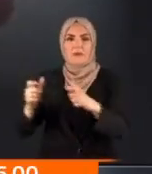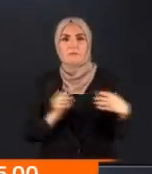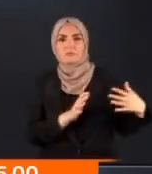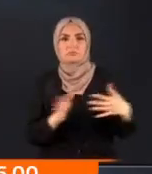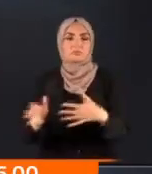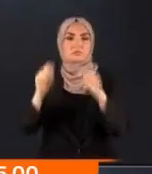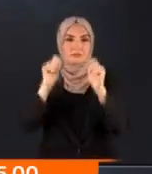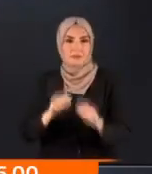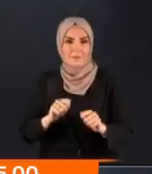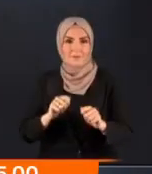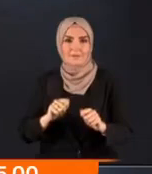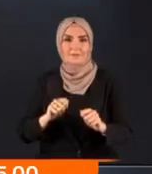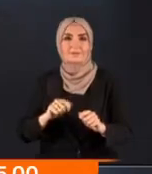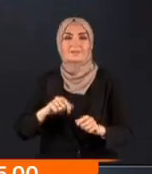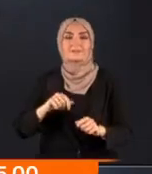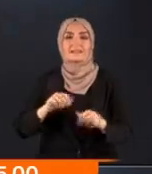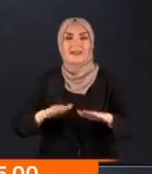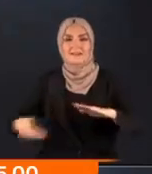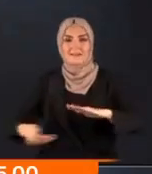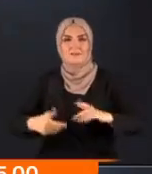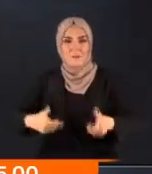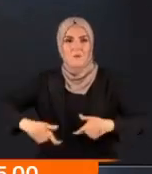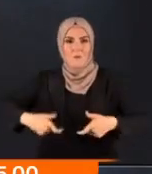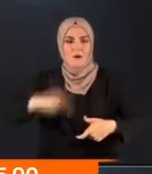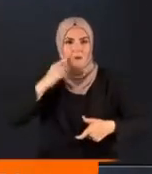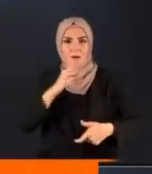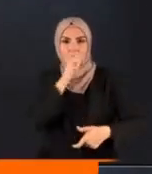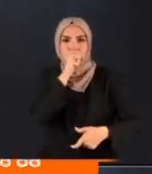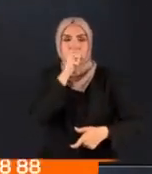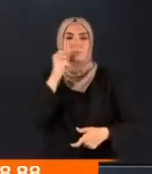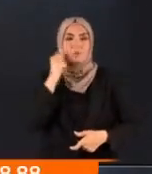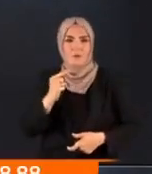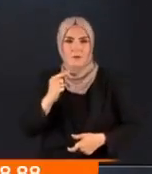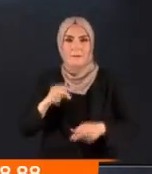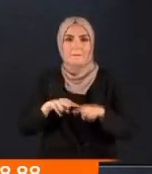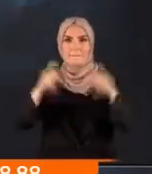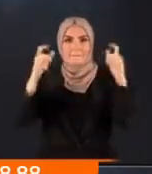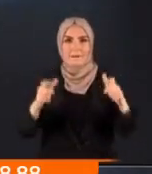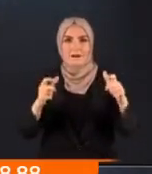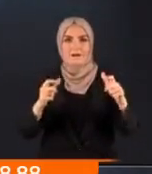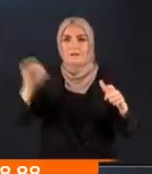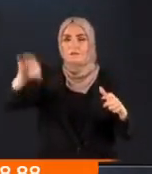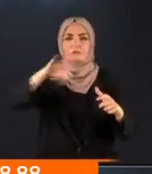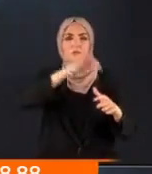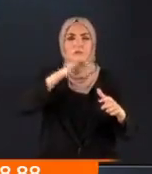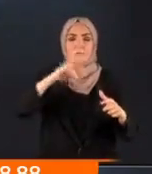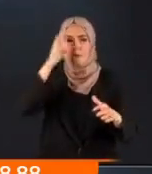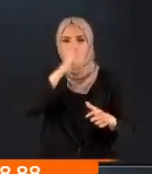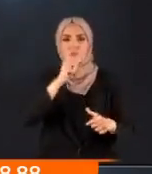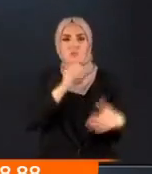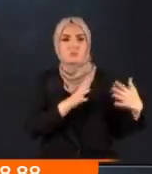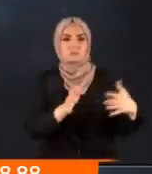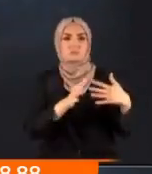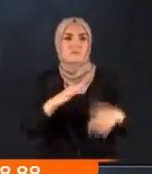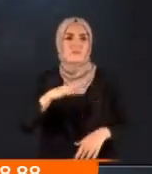tıkanınca da mahallenin dört bir yanından mavi su akmaya başladı. O işletme hakkında yasal işlem yapıldı ama mahalleli tedirgin.